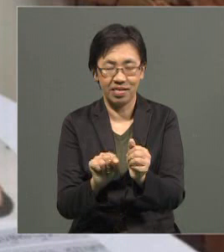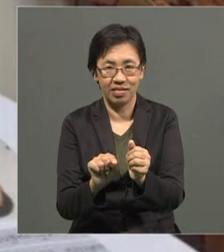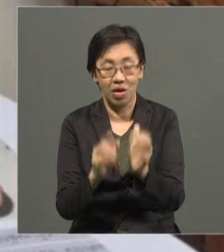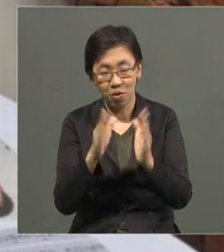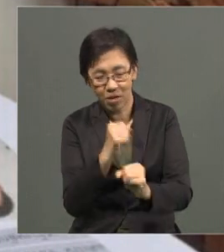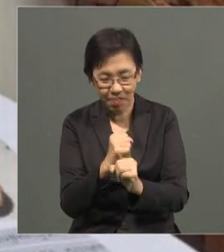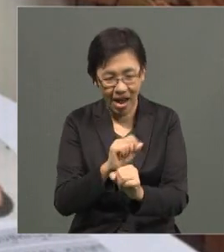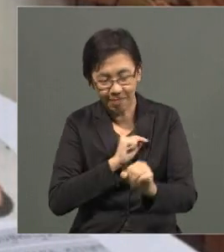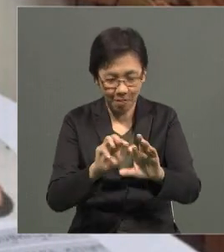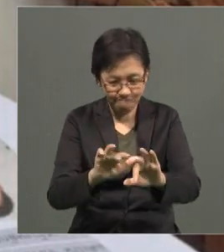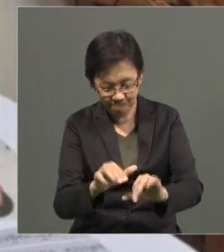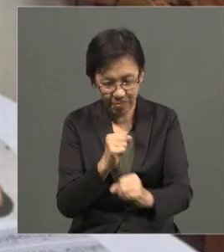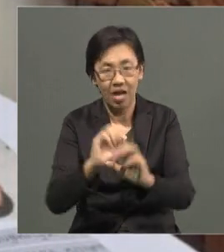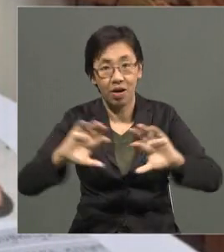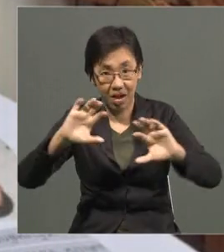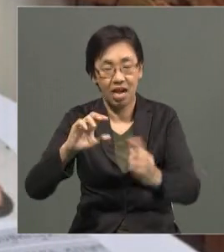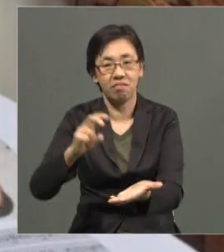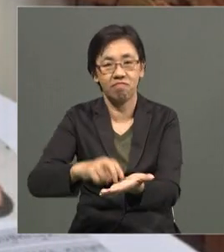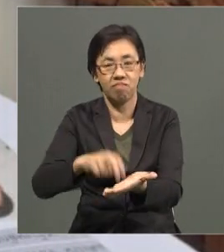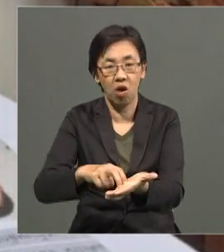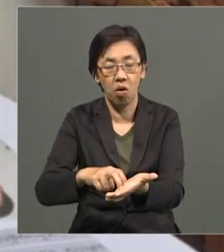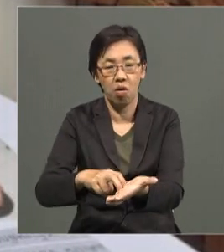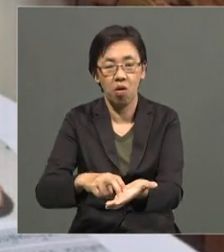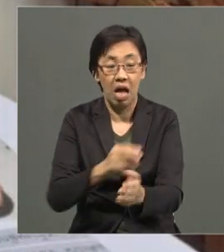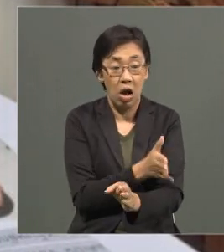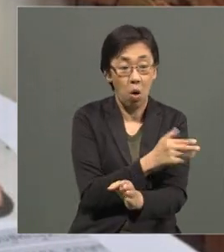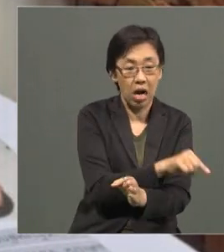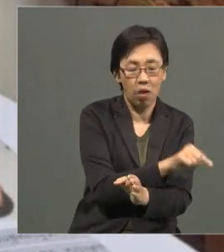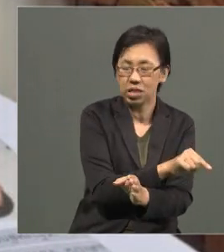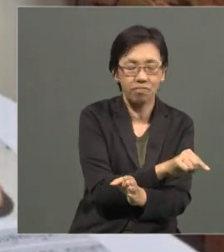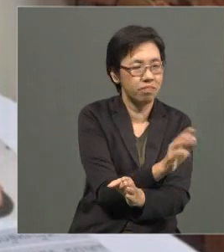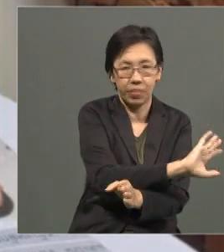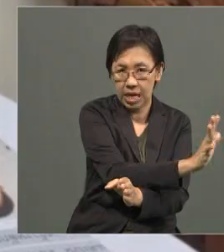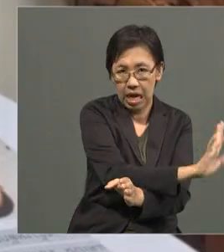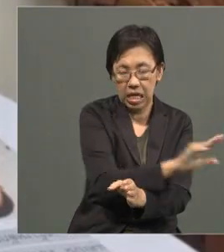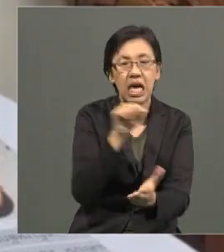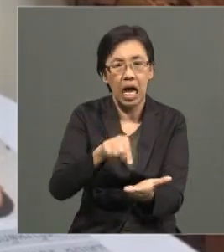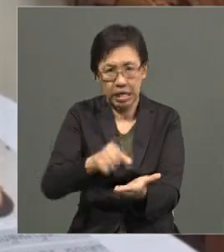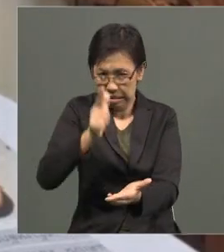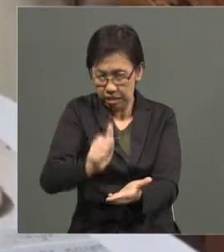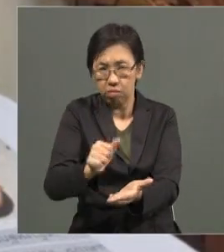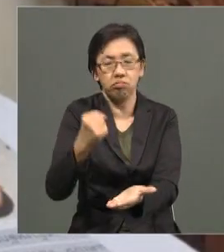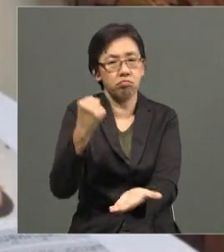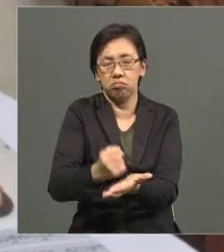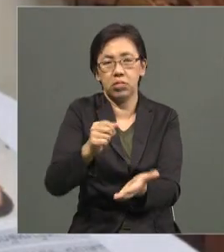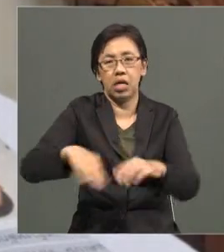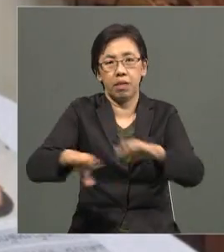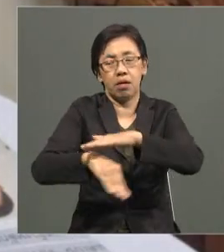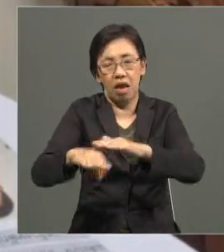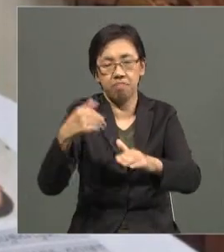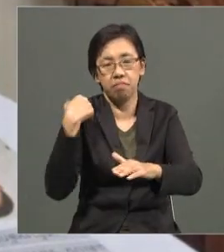หน้าที่รัฐเข้ามาเกี่ยวข้องรับรองเพื่อไม่พินัยกรรมฉบับเก่าไม่สามารถมีผลผูกพันได้อีกต่อ